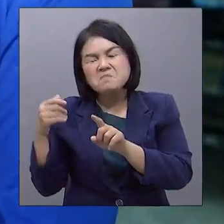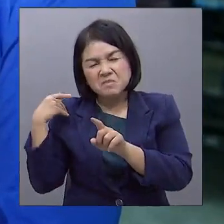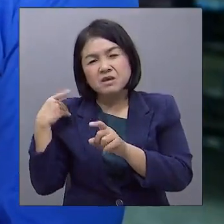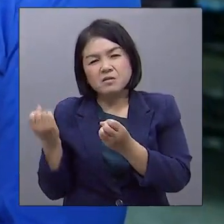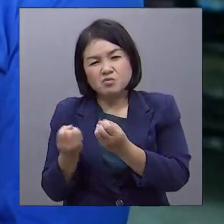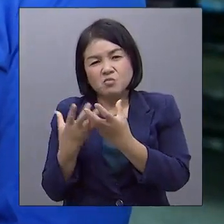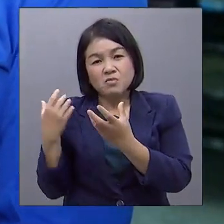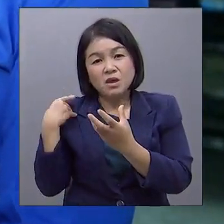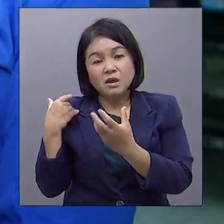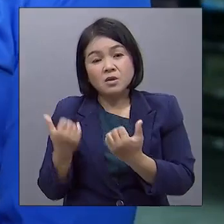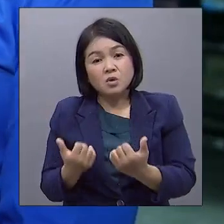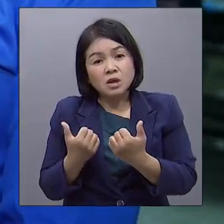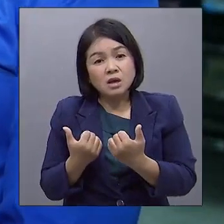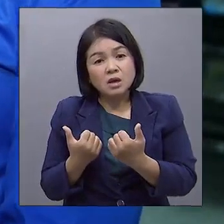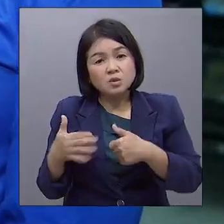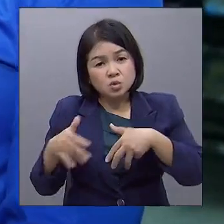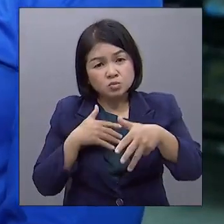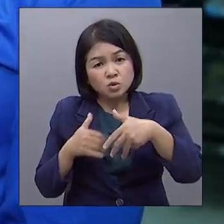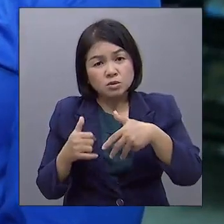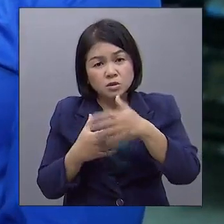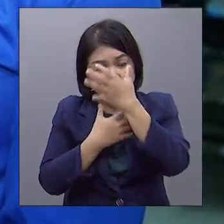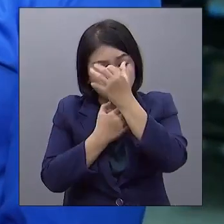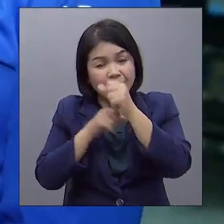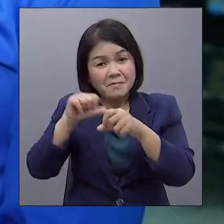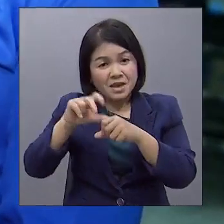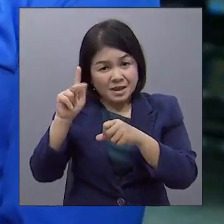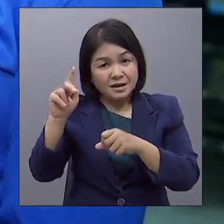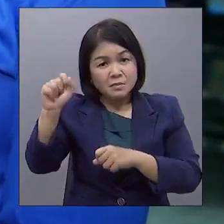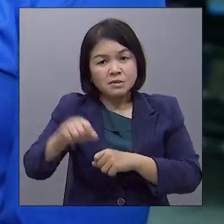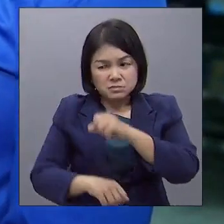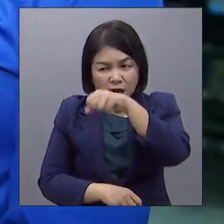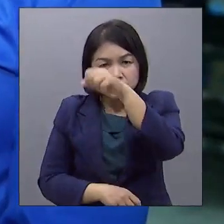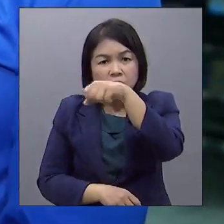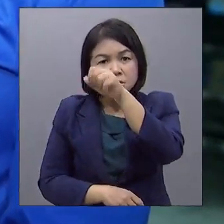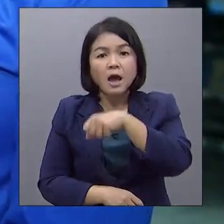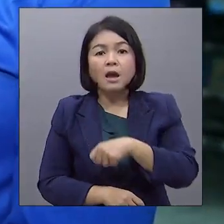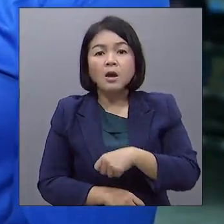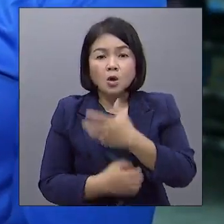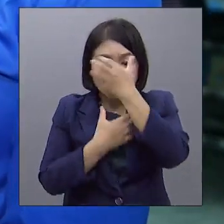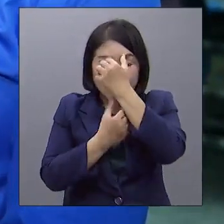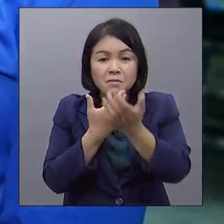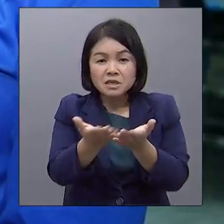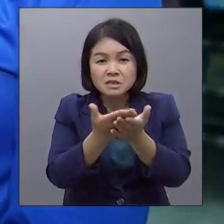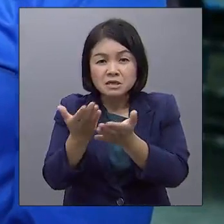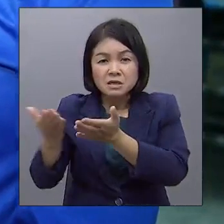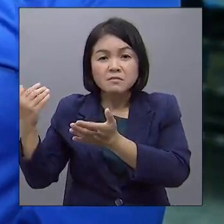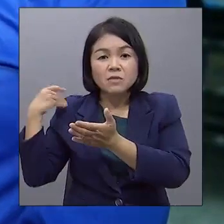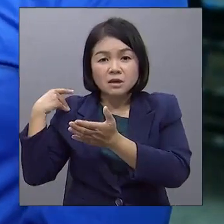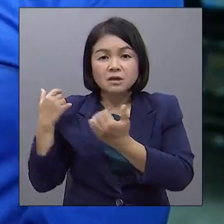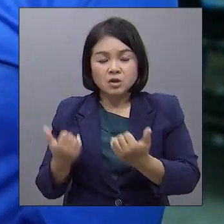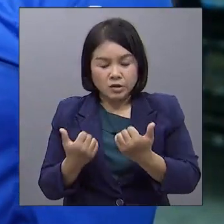อนนี้ยังดูเหมือนว่ามีคนยังต้องการใช้เรื่องของแก๊สได้มากขึ้นอยู่ ใช่ครับตลาดเปิดแต่หลายจุดนี่เปิดเริ่มเปิดปก